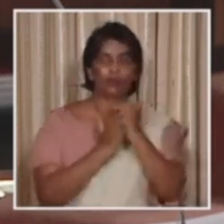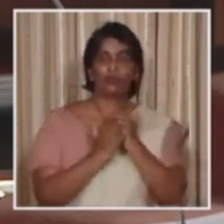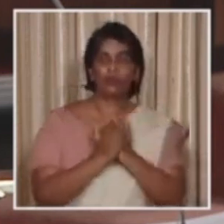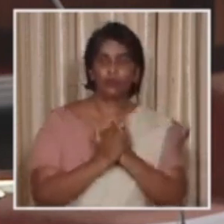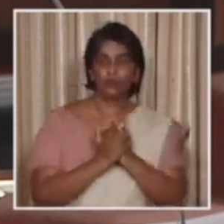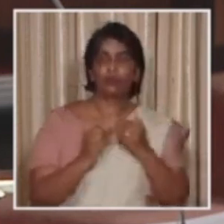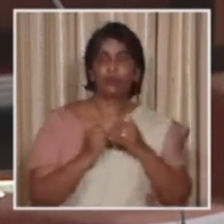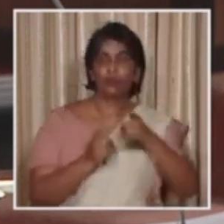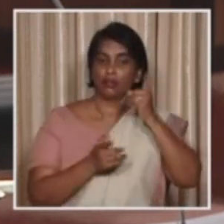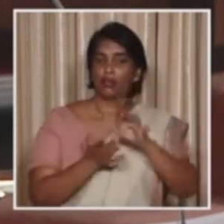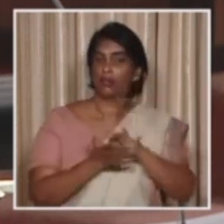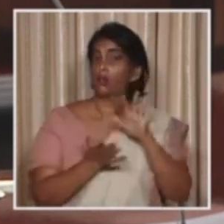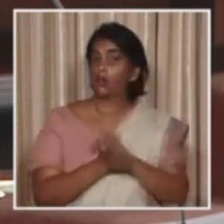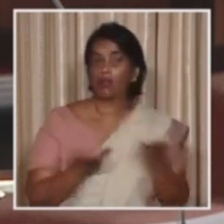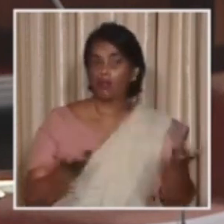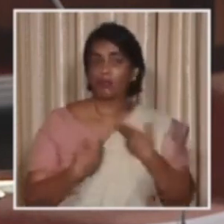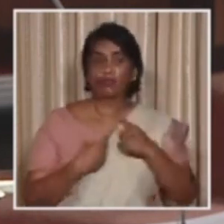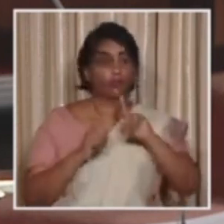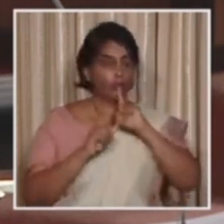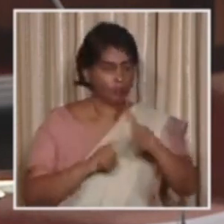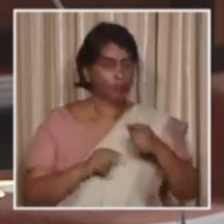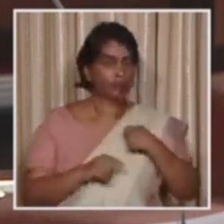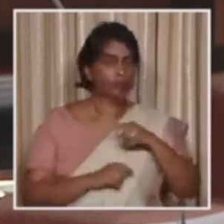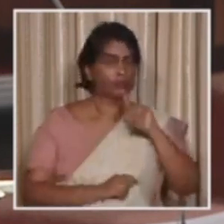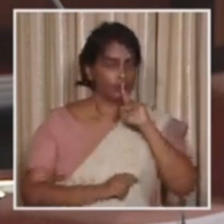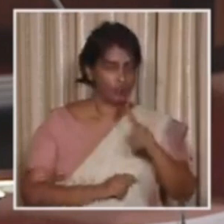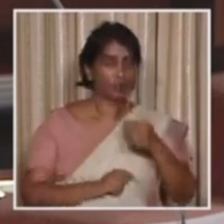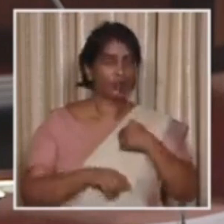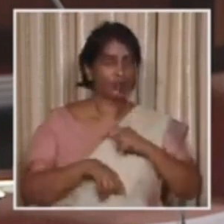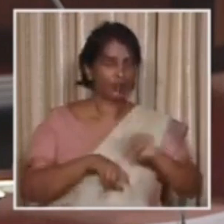என்று இச்சந்தர்ப்பத்தில் நான் கேட்டுக்கொள்கிறேன். ஒரு நிமிடம் தாருங்கள்.